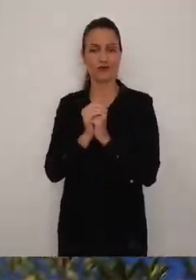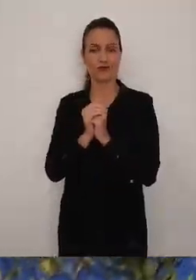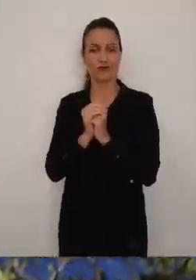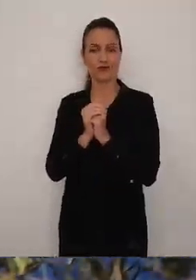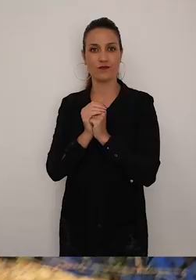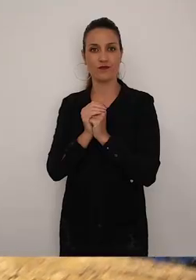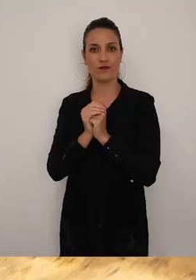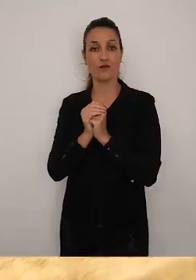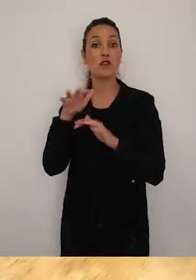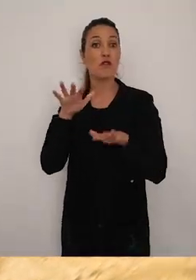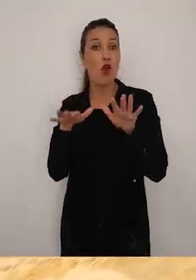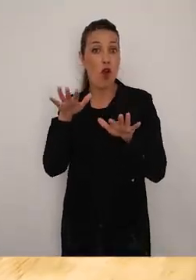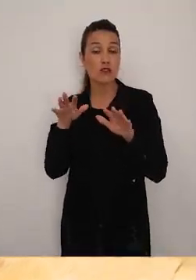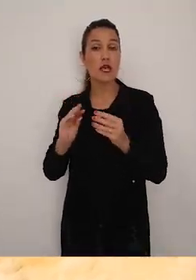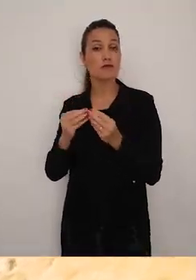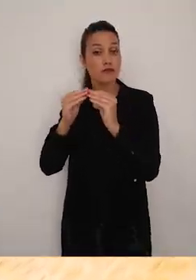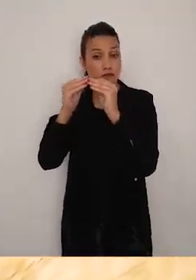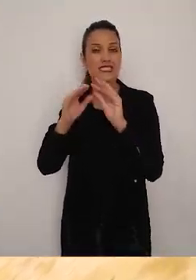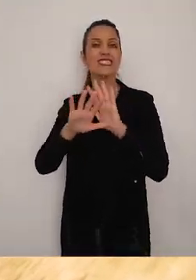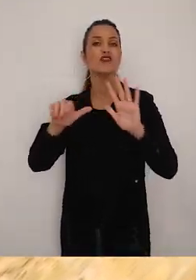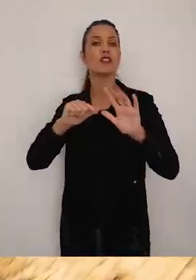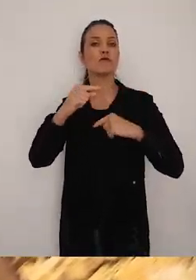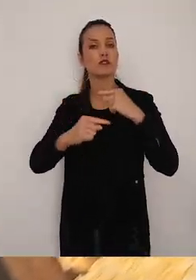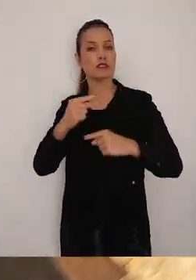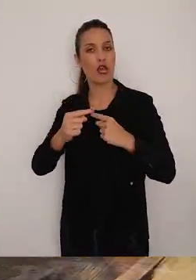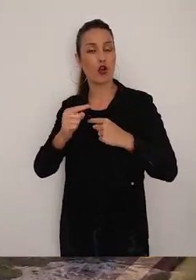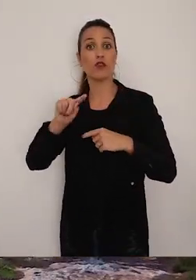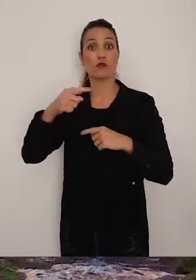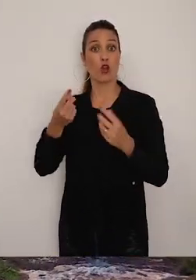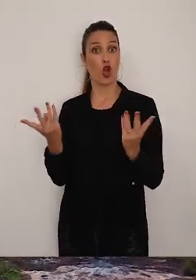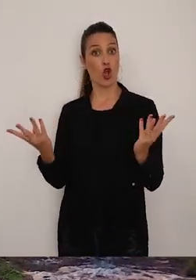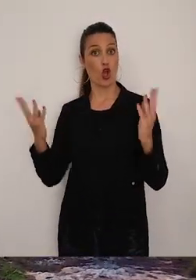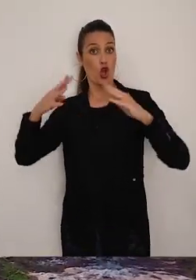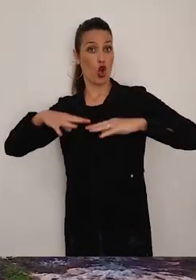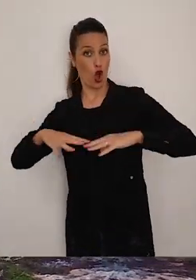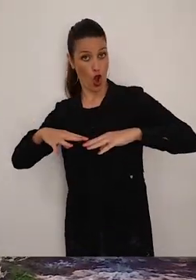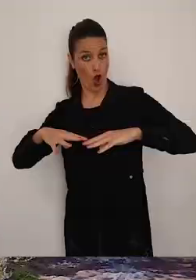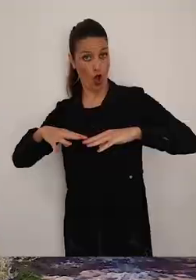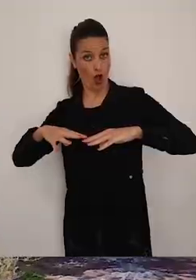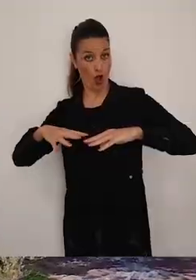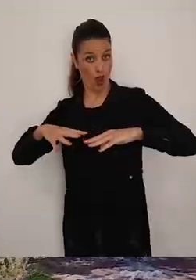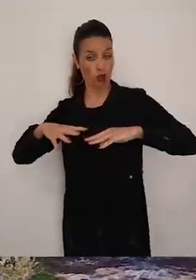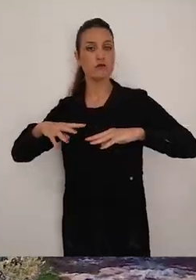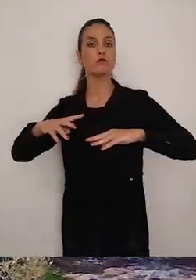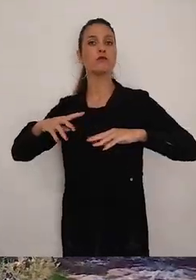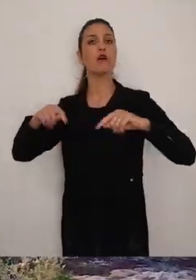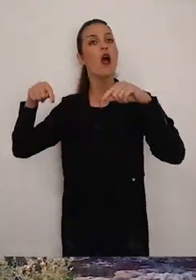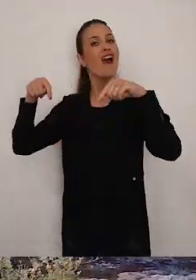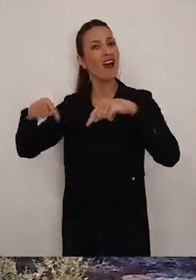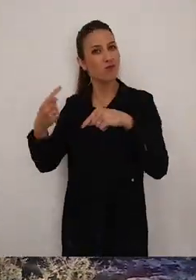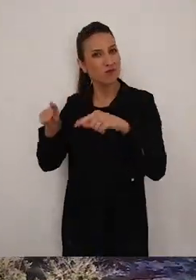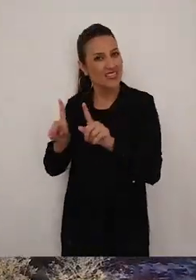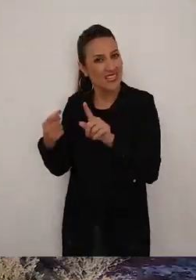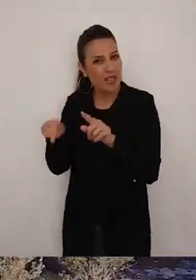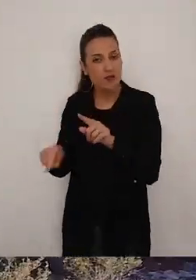Con molta probabilità fu edificata nel XVI secolo e a seguito di un crollo, che la ridusse a poco più di un rudere, la chiesetta